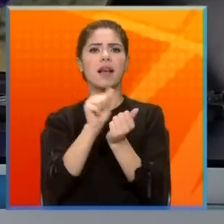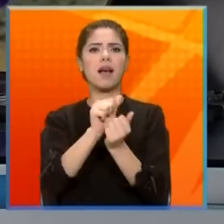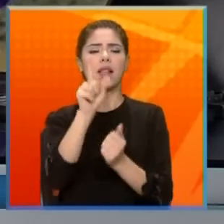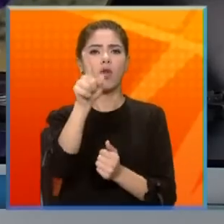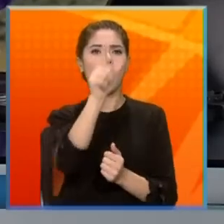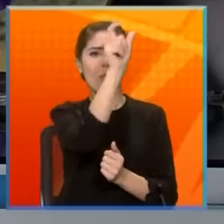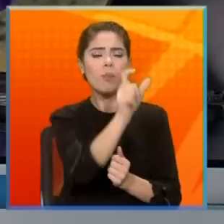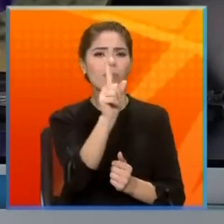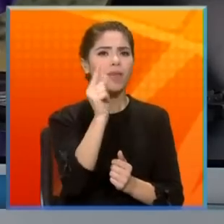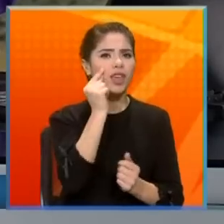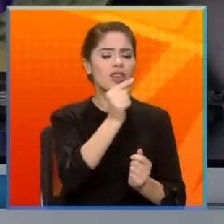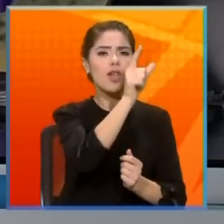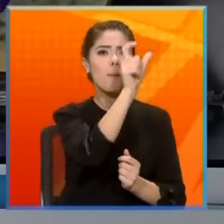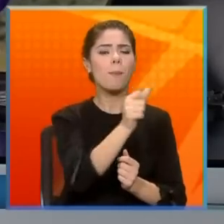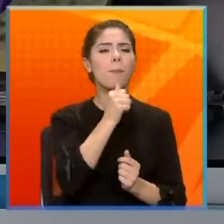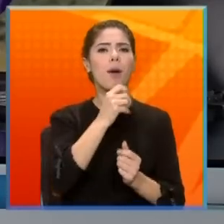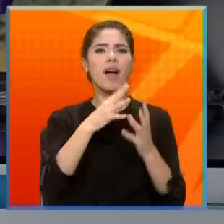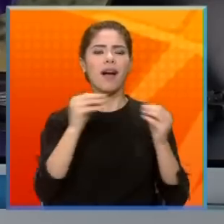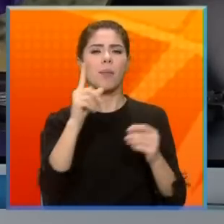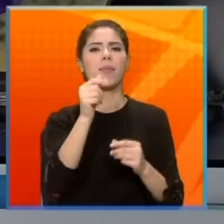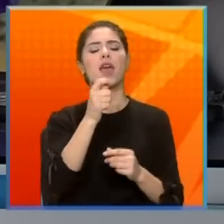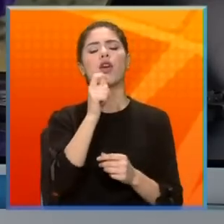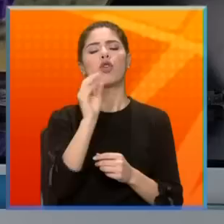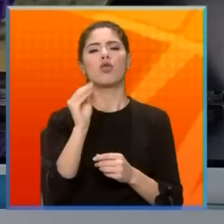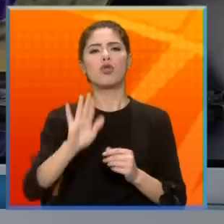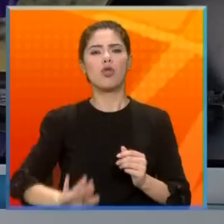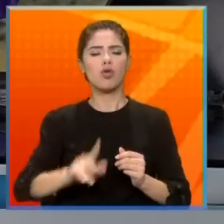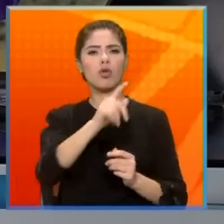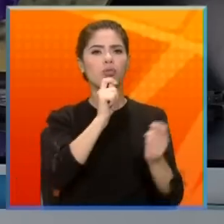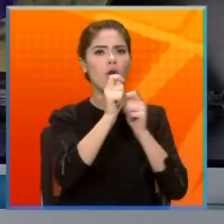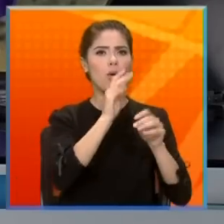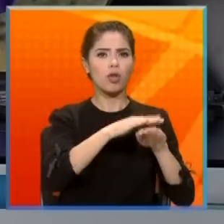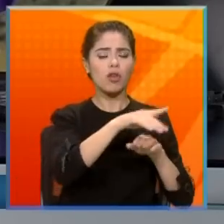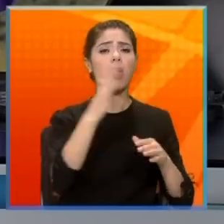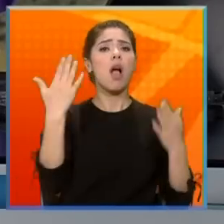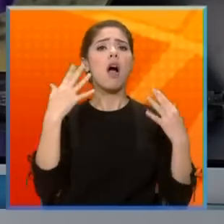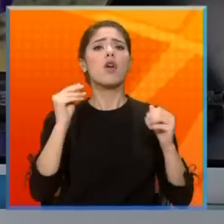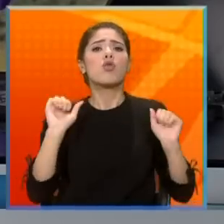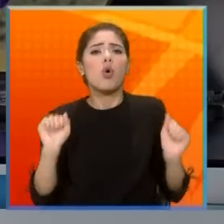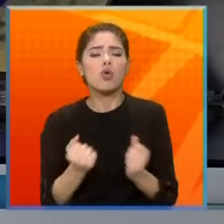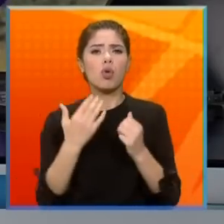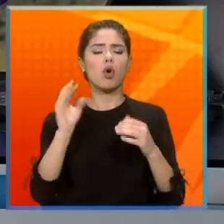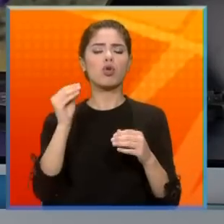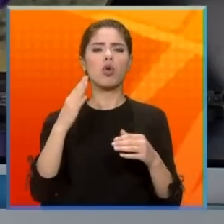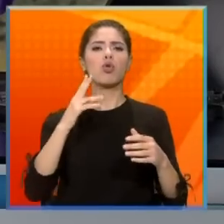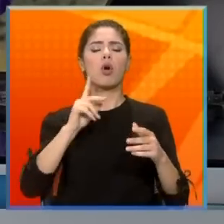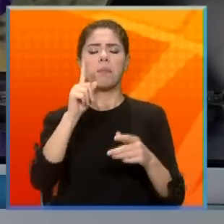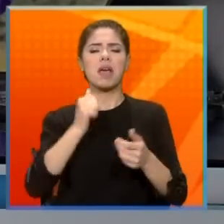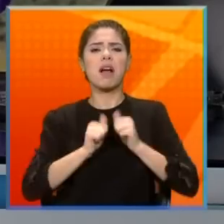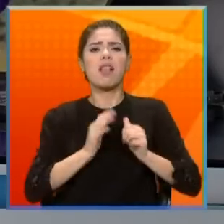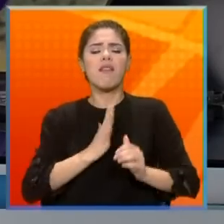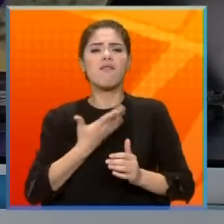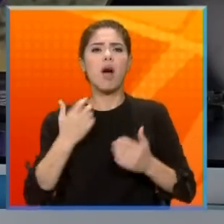onlardan biriyle babasını kaybeden bir çocukla röportaj yapıyordu. Hava çok soğuk, çocuğun üzerinde ise sadece bir kazak